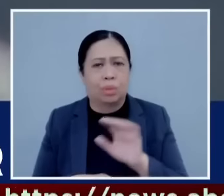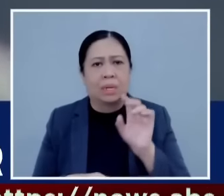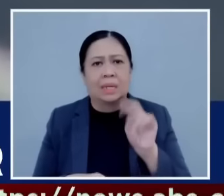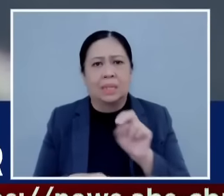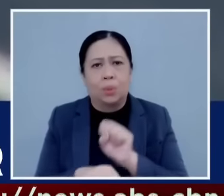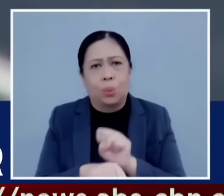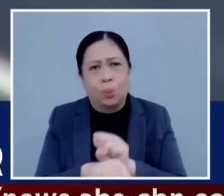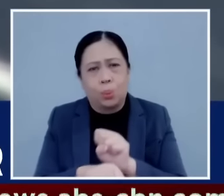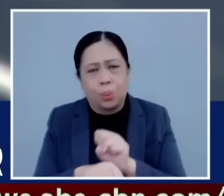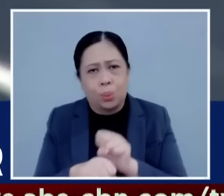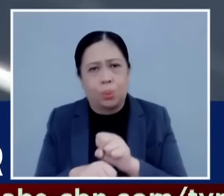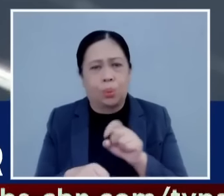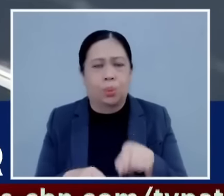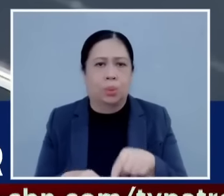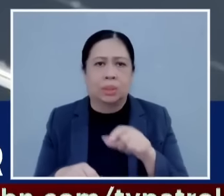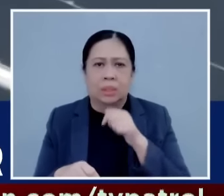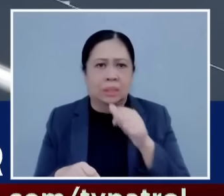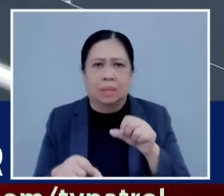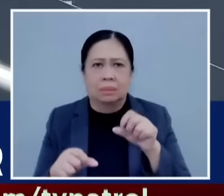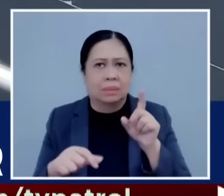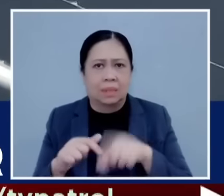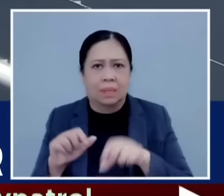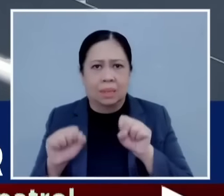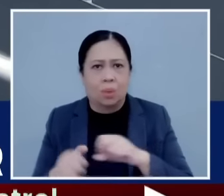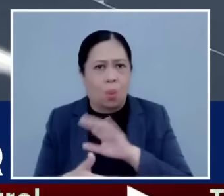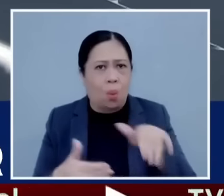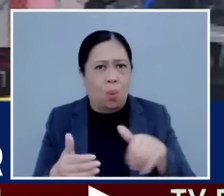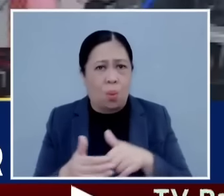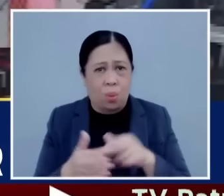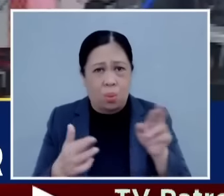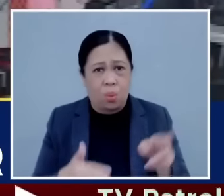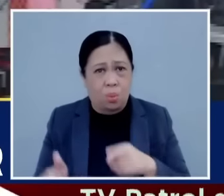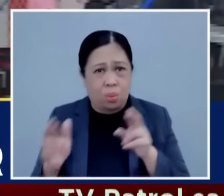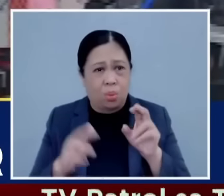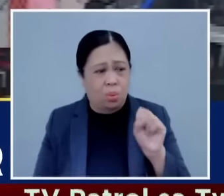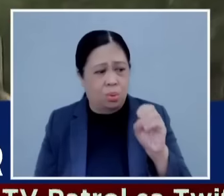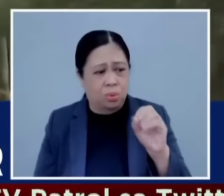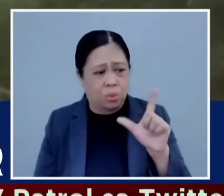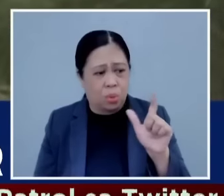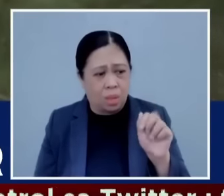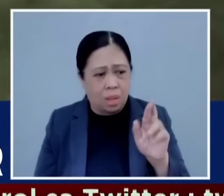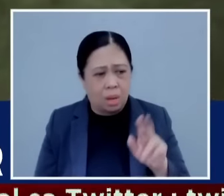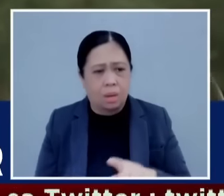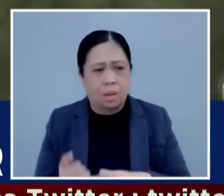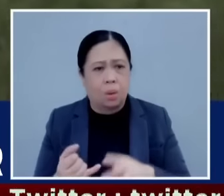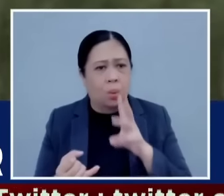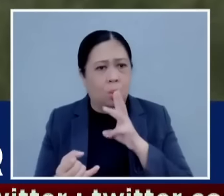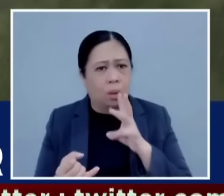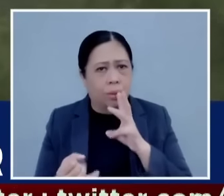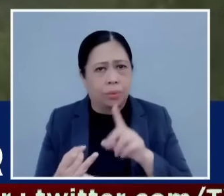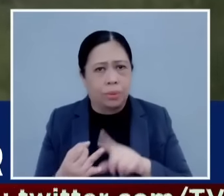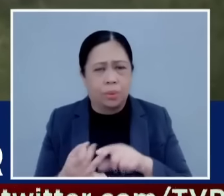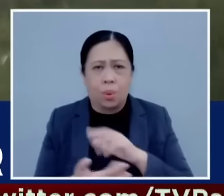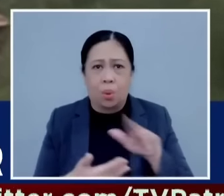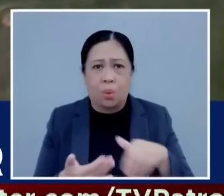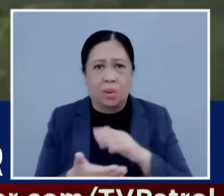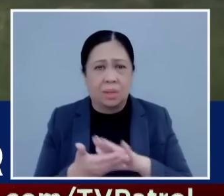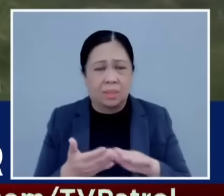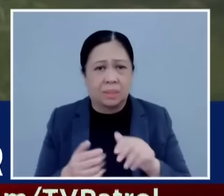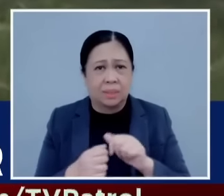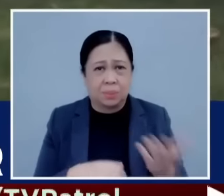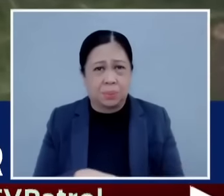na hindi naman kayang punan lahat ng solar, hydro at iba pang malilinis na source sa buong